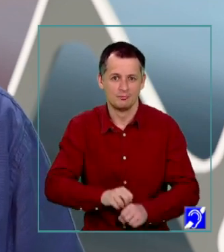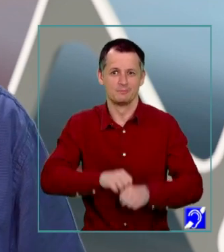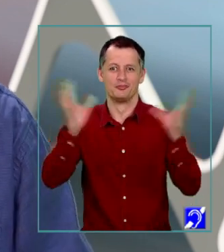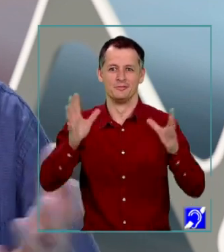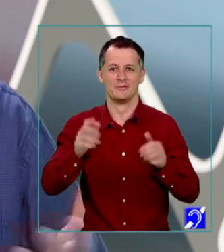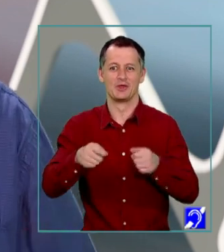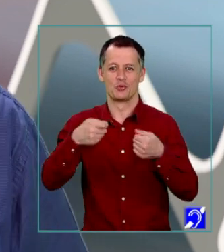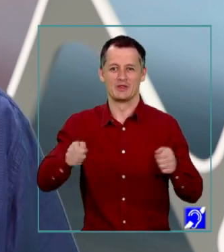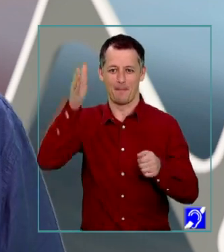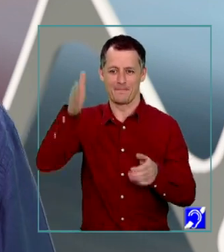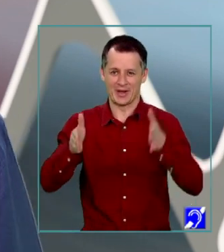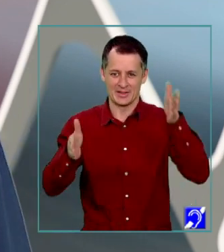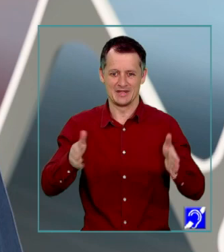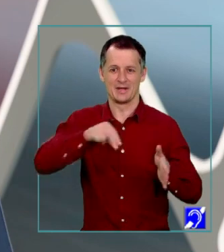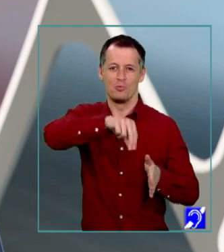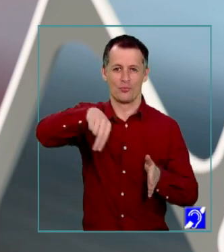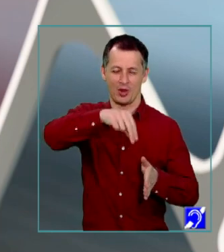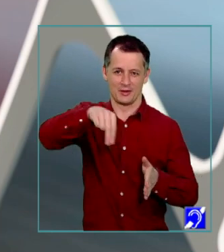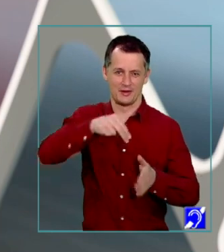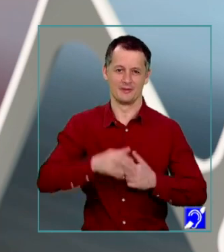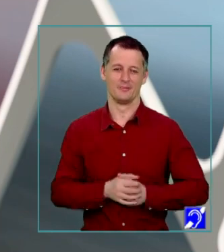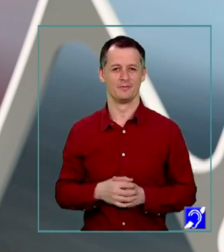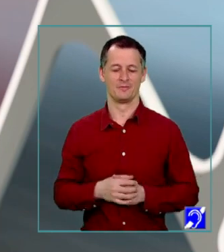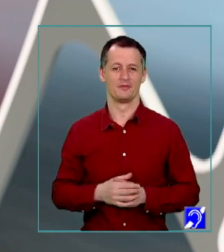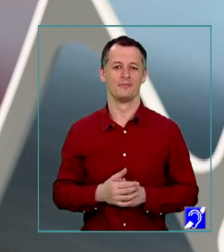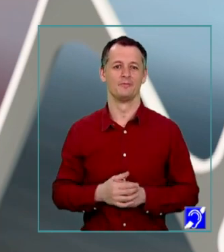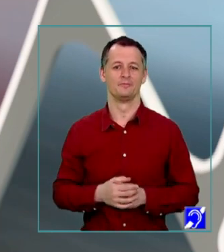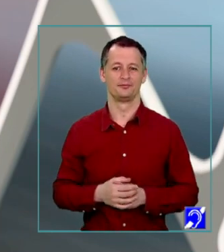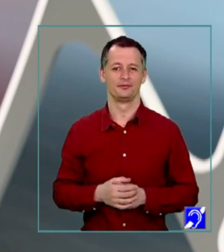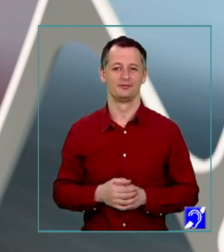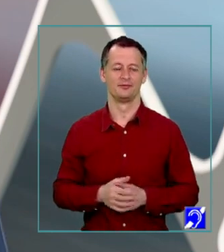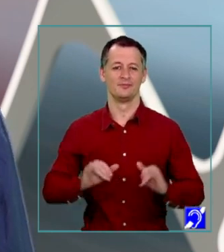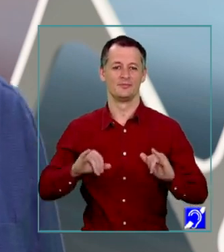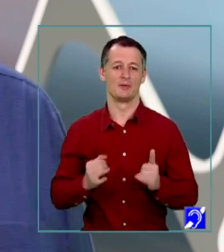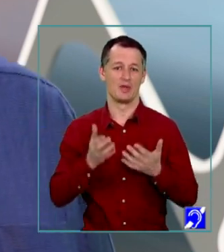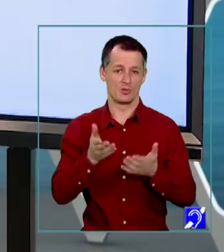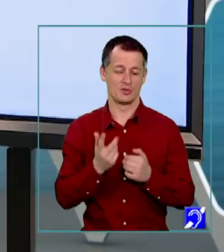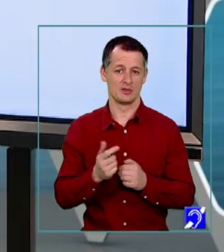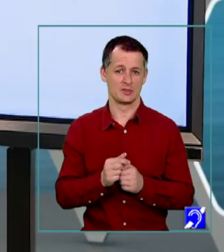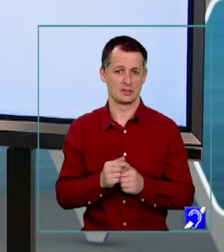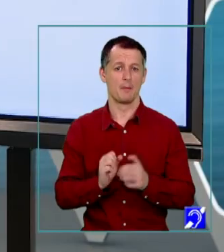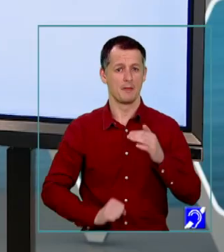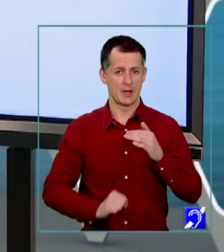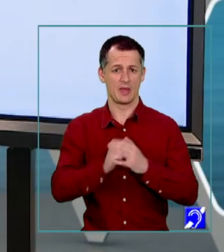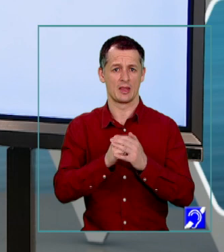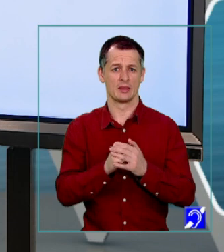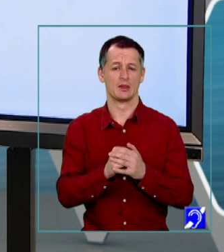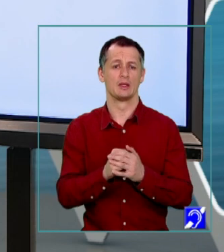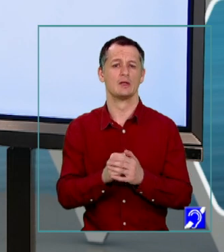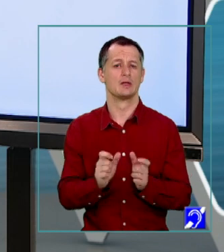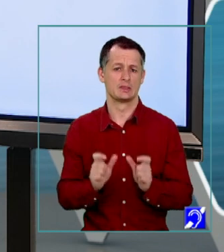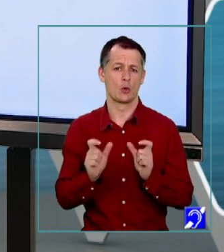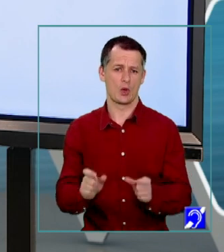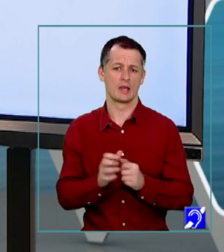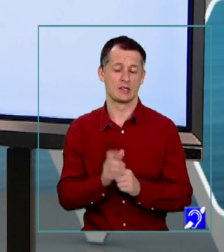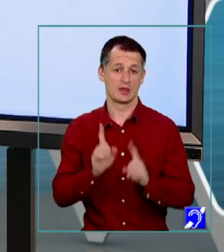mai bun caz, pentru că oala poate să explodeze. În cazul nostru, suntem în limita de siguranță. Dacă vom